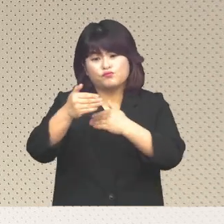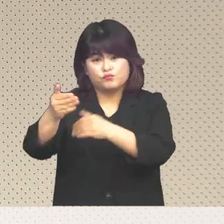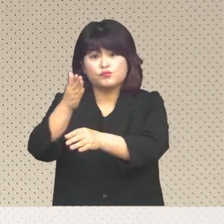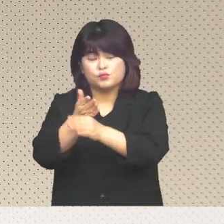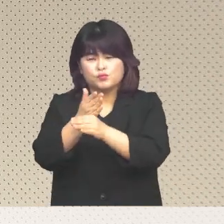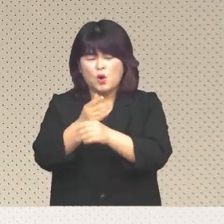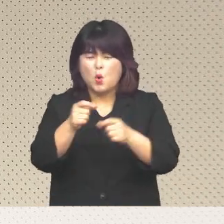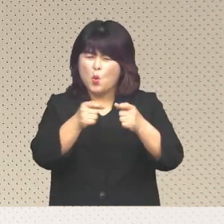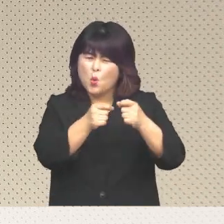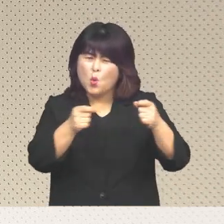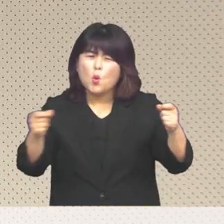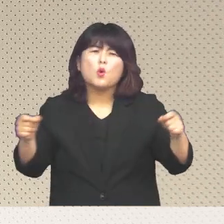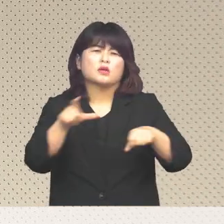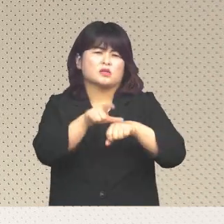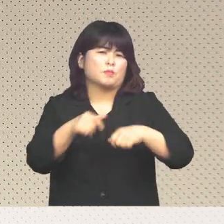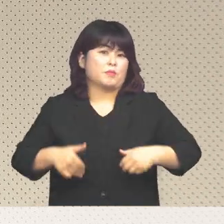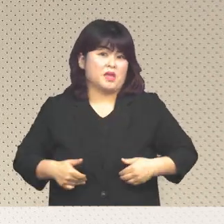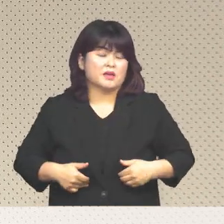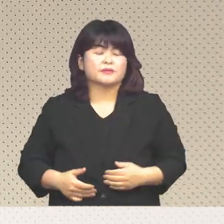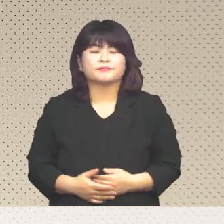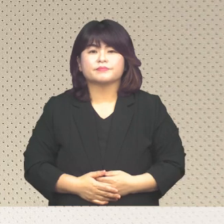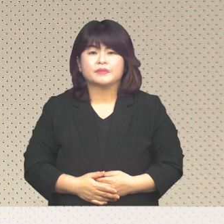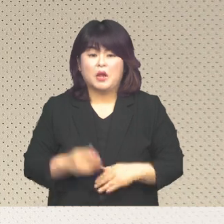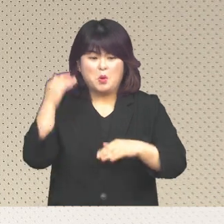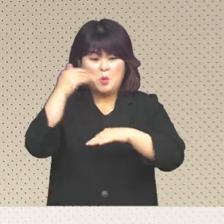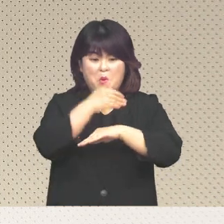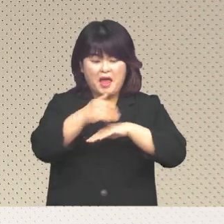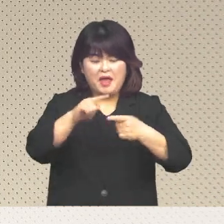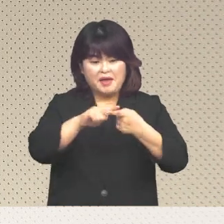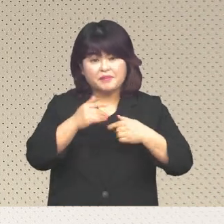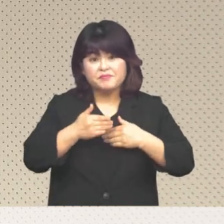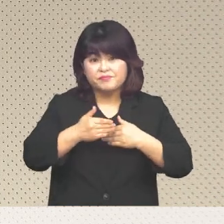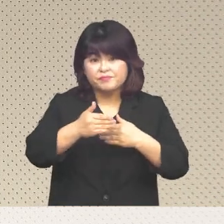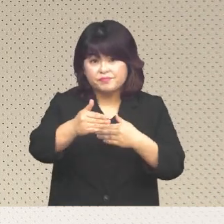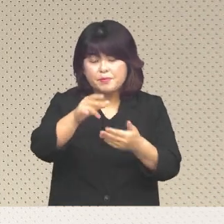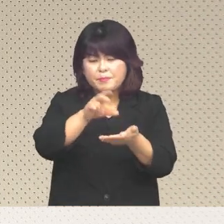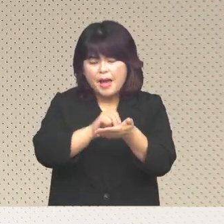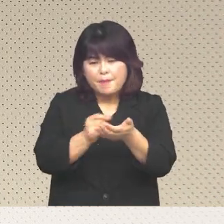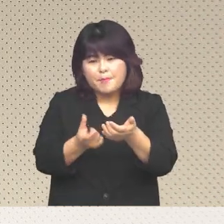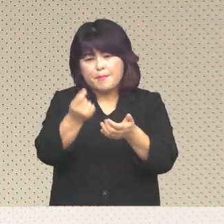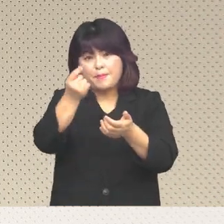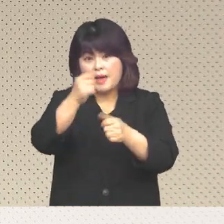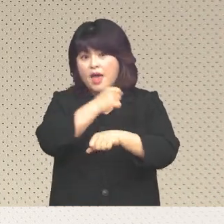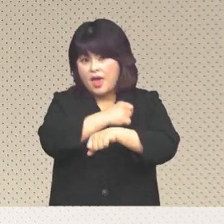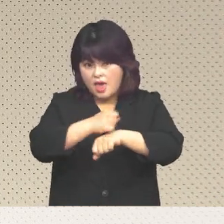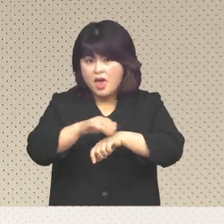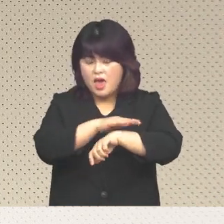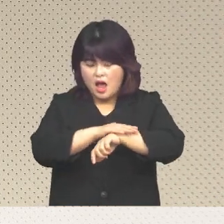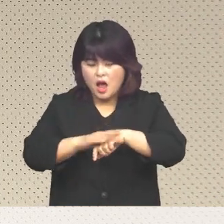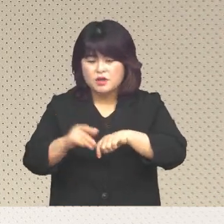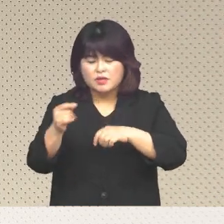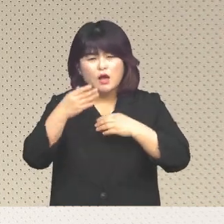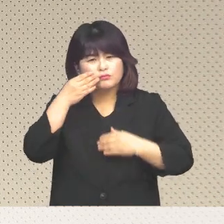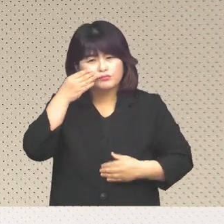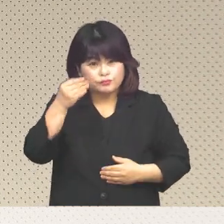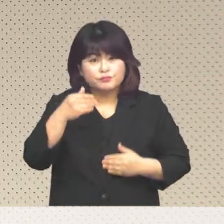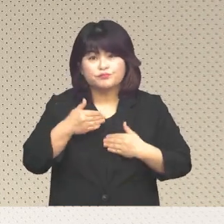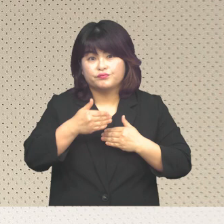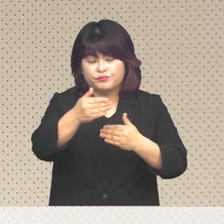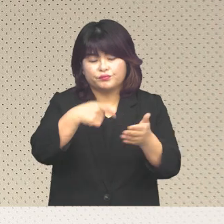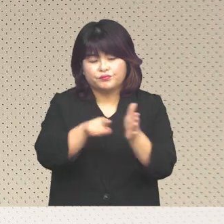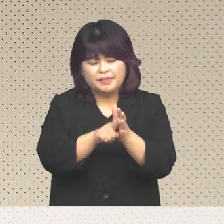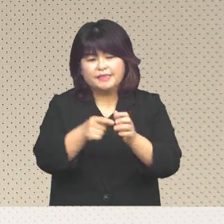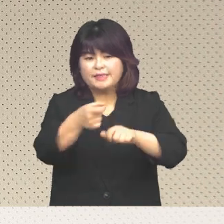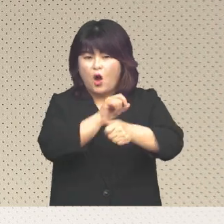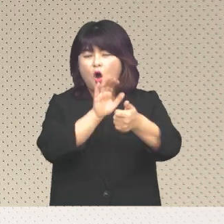이거는 오랜 시간 진행이 되는 계획들이기 때문에 그 계획들이 속도를 내면서 잘 진행될